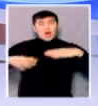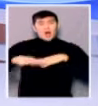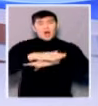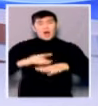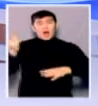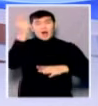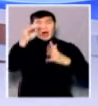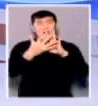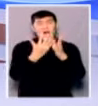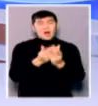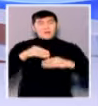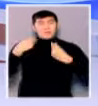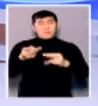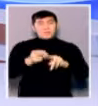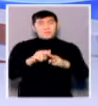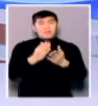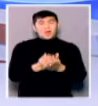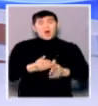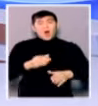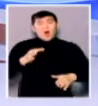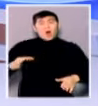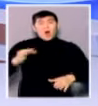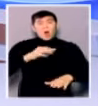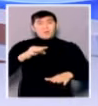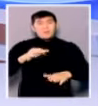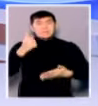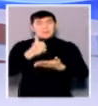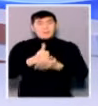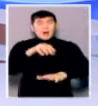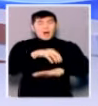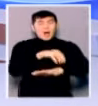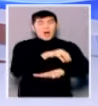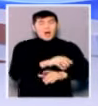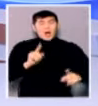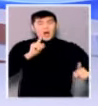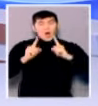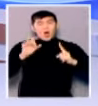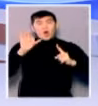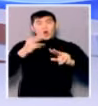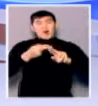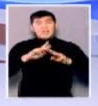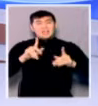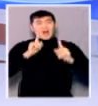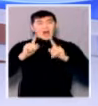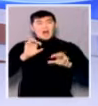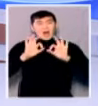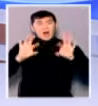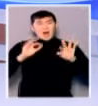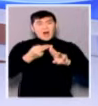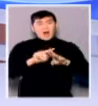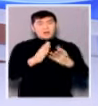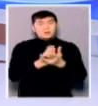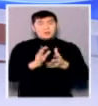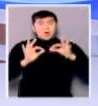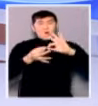қайта енгізіліп жатыр. Бұл туралы облыс басшысы Махамбет Досмұхамбетовтың қатысуымен өткен онлайн есеп беру жиынында айтылды. Нұрислам